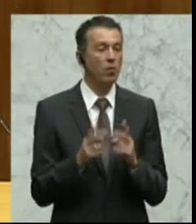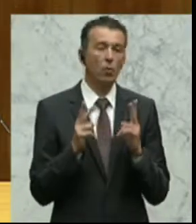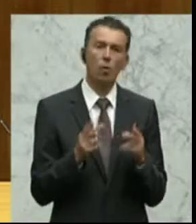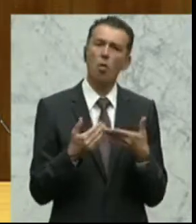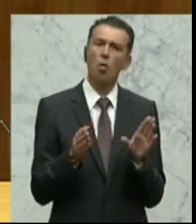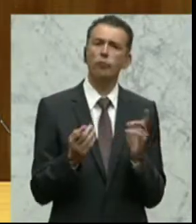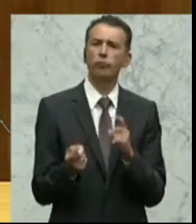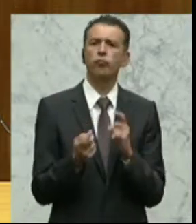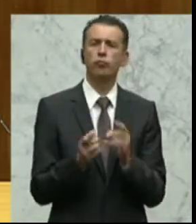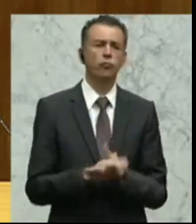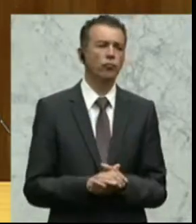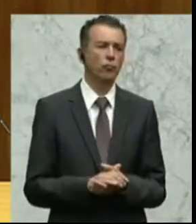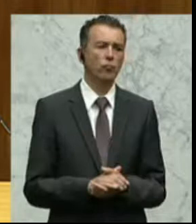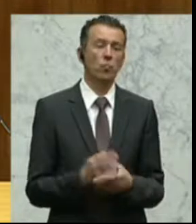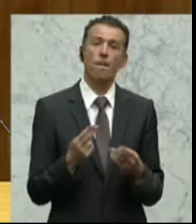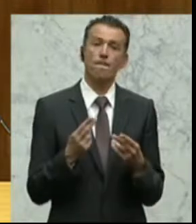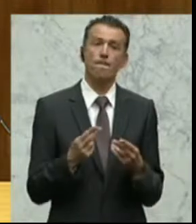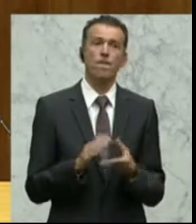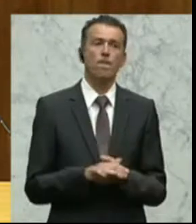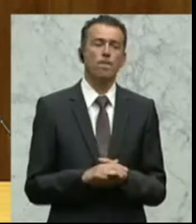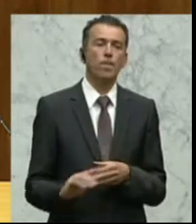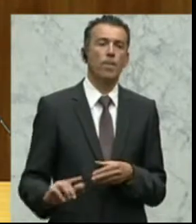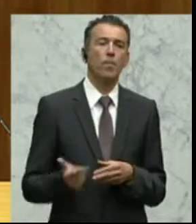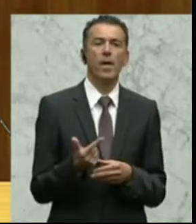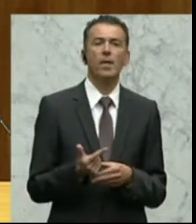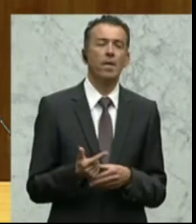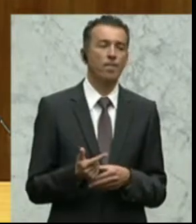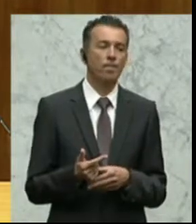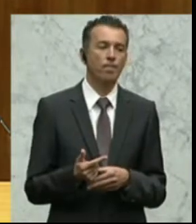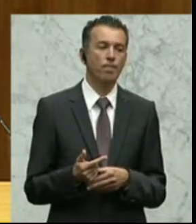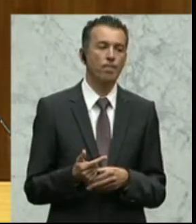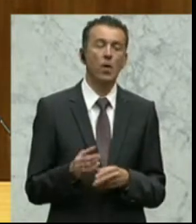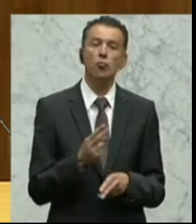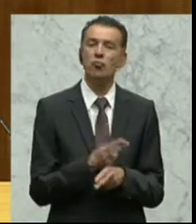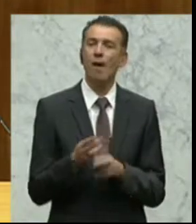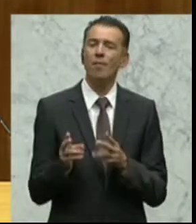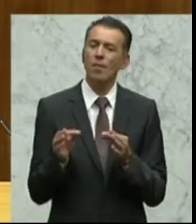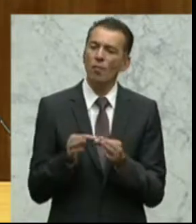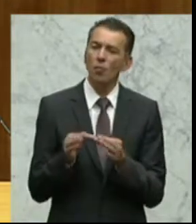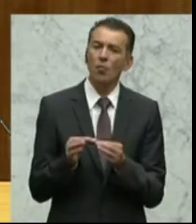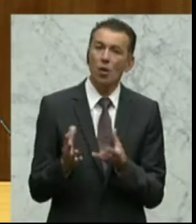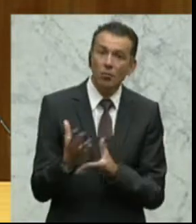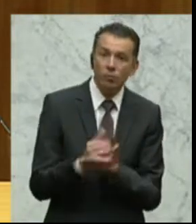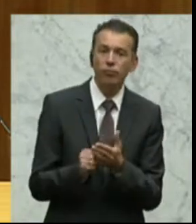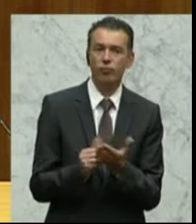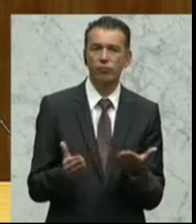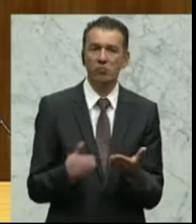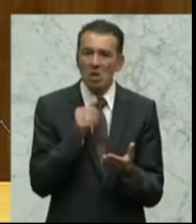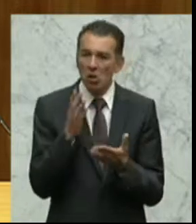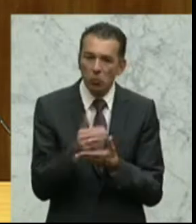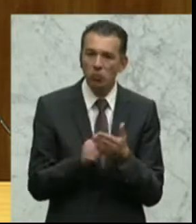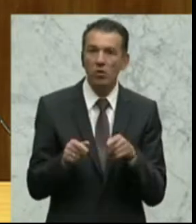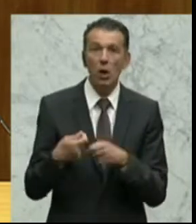ist wohl das Entscheidende. Das Zweite ist, wie effizient funktioniert der Staat. Habe ich Ineffizienzen, dann ist es wahrscheinlich teurer, als es notwendig